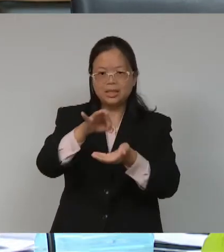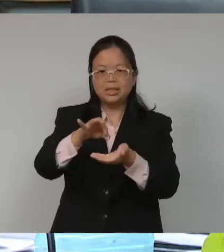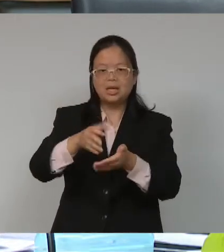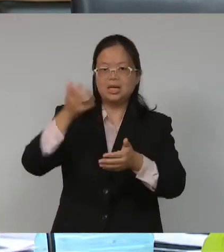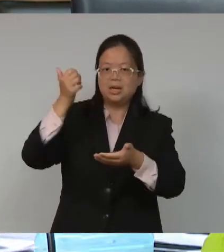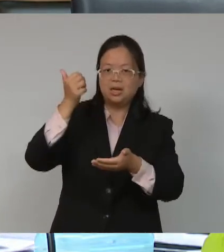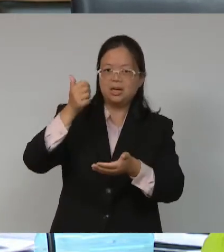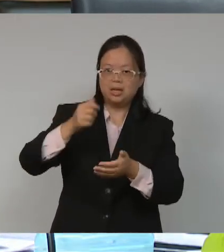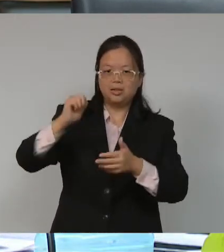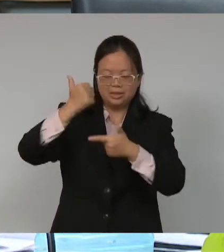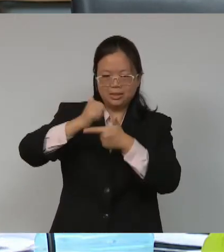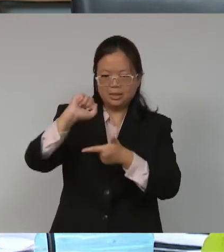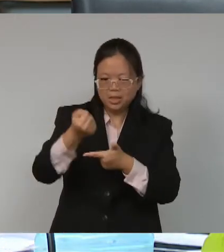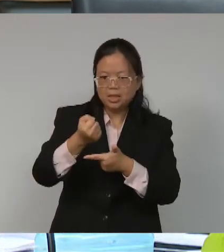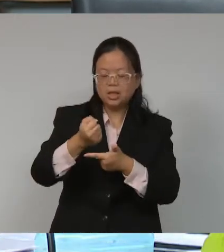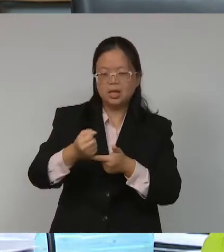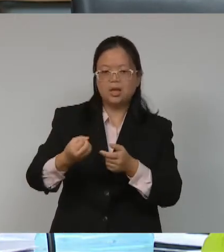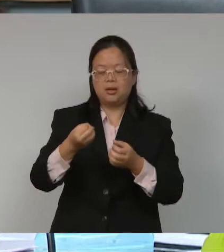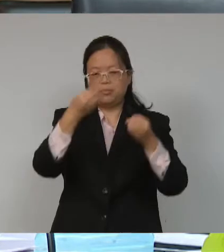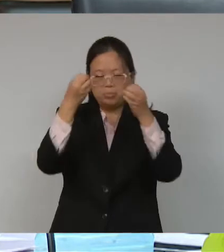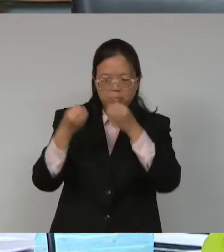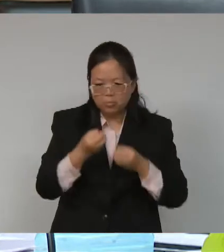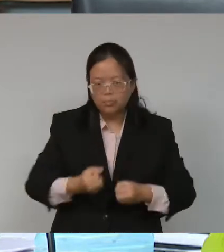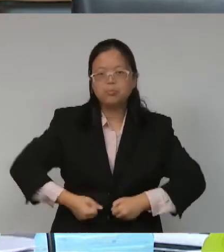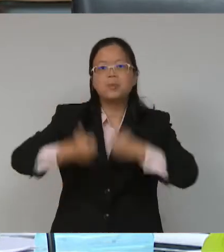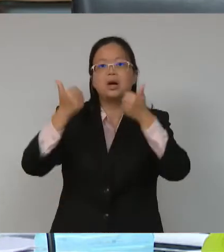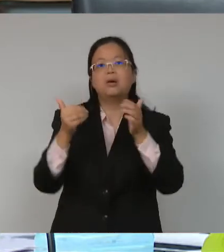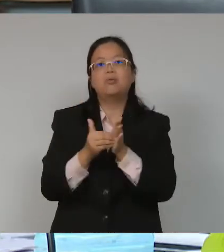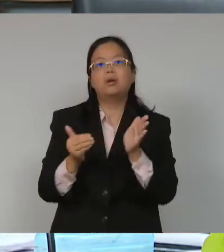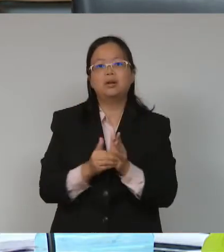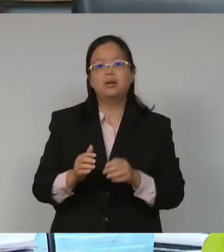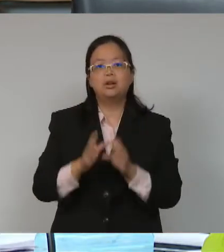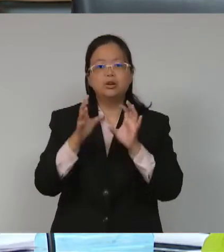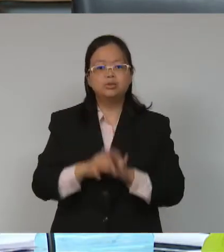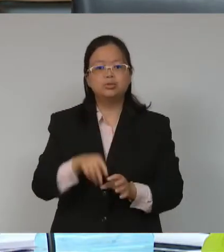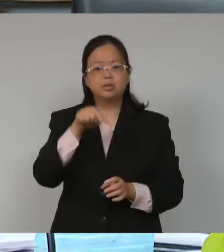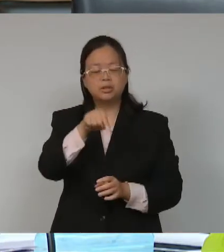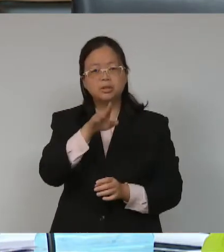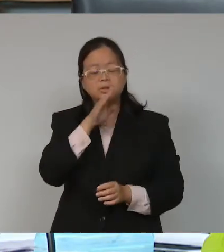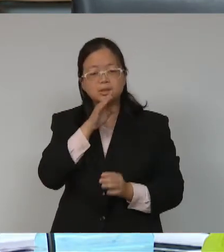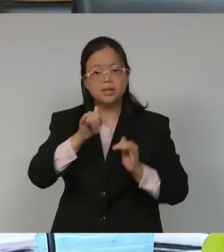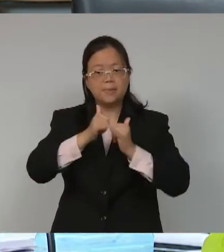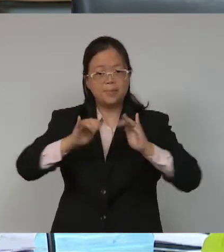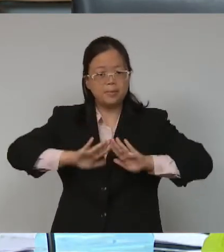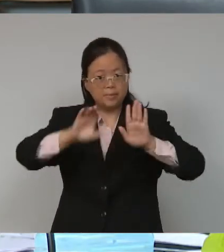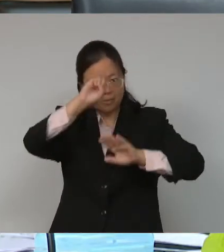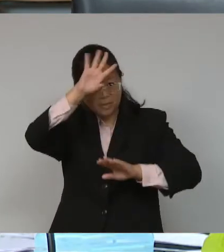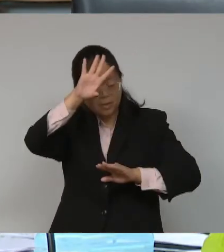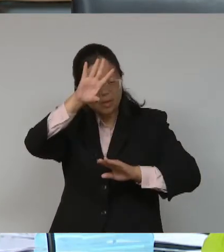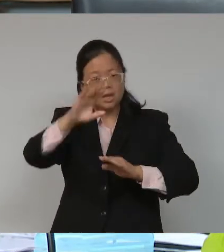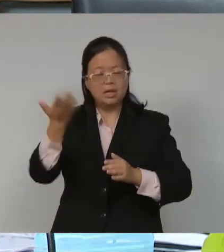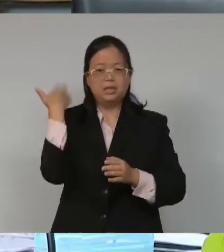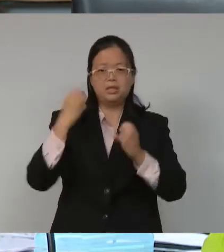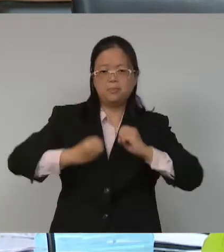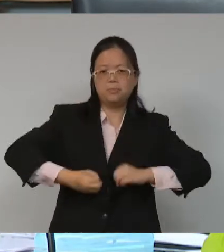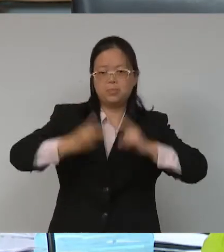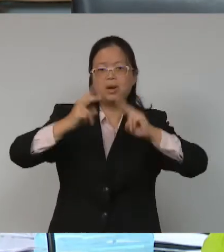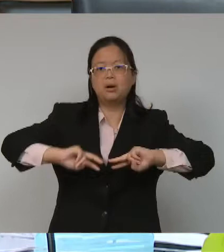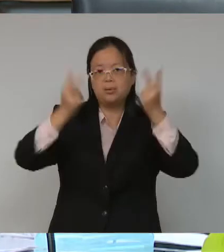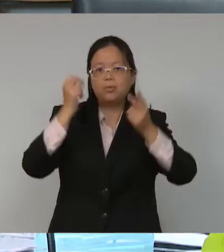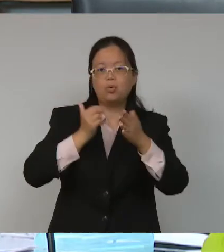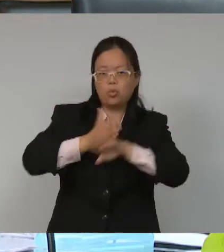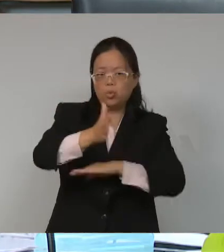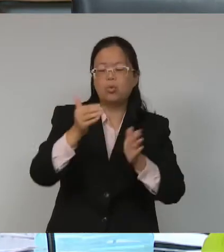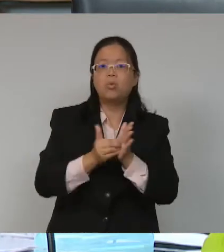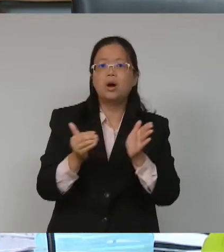案啊，这个公投的提案说啊，按照民进党的这个意见啊提出案件啊。我觉得应该是跟事实